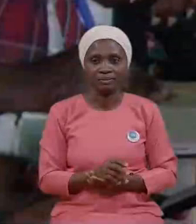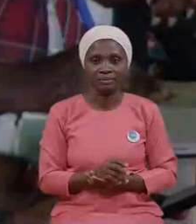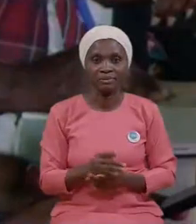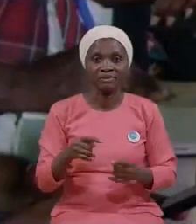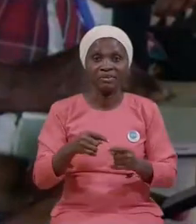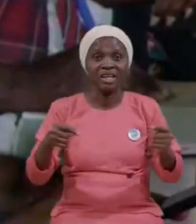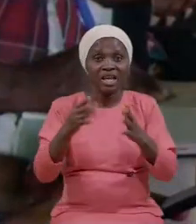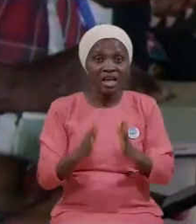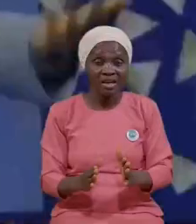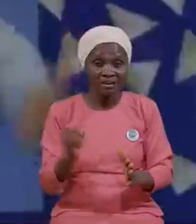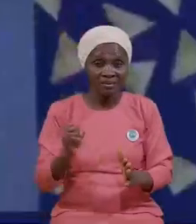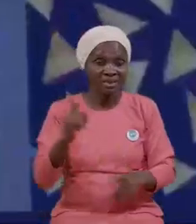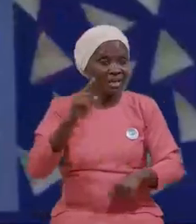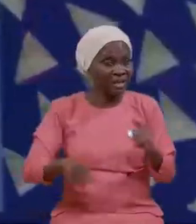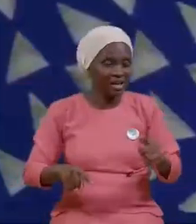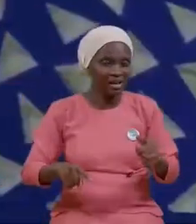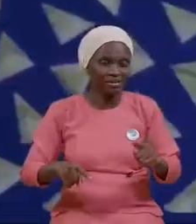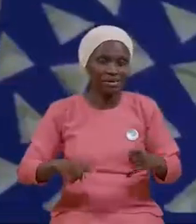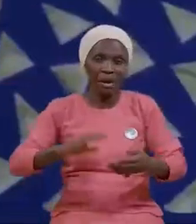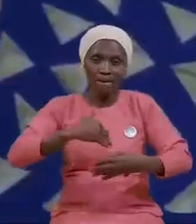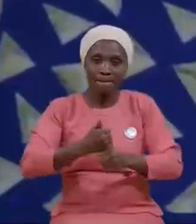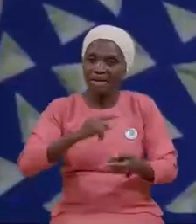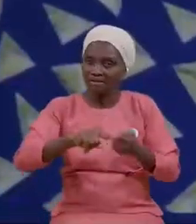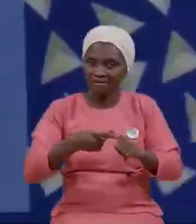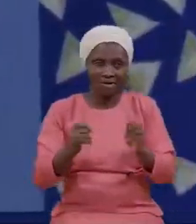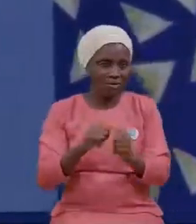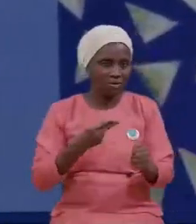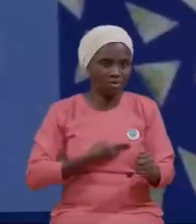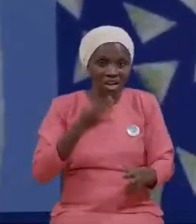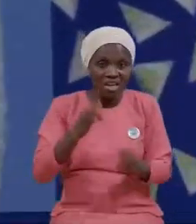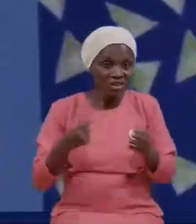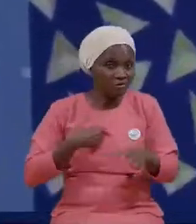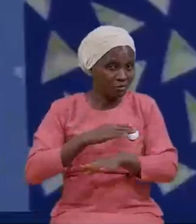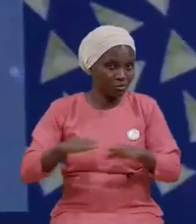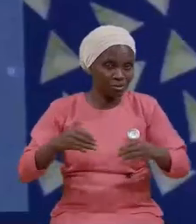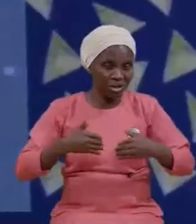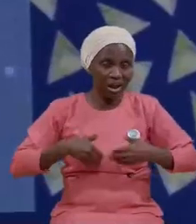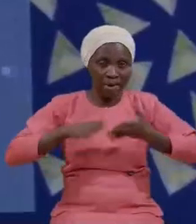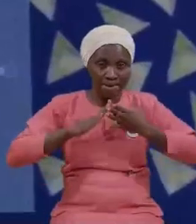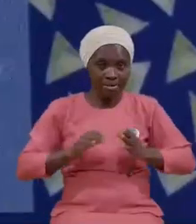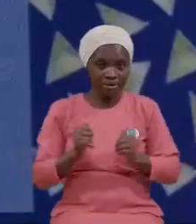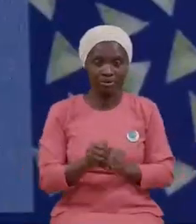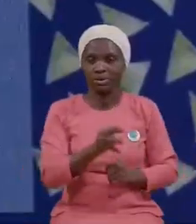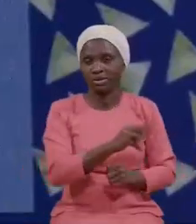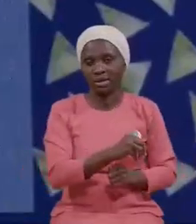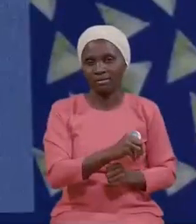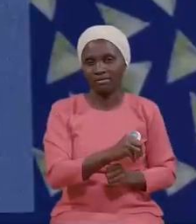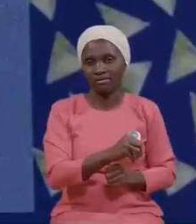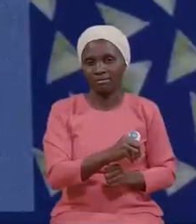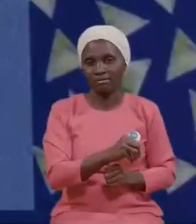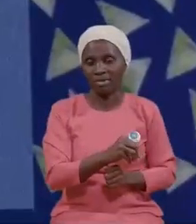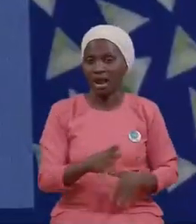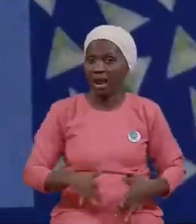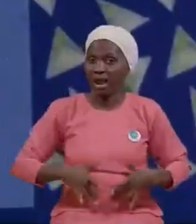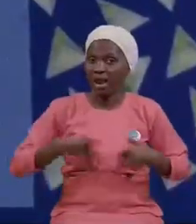Les ennemis ne vont pas se réconcilier avec nous s'ils ne sont pas en paix avec eux. La vie est misérable